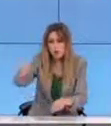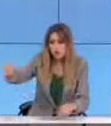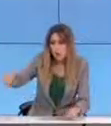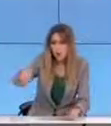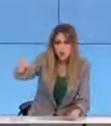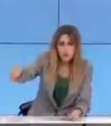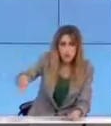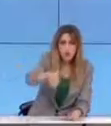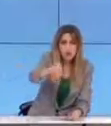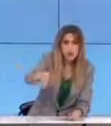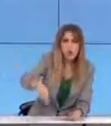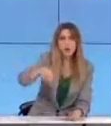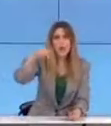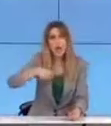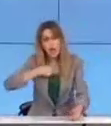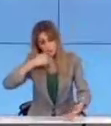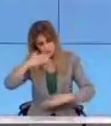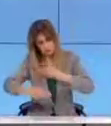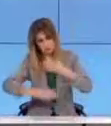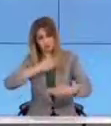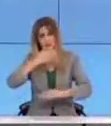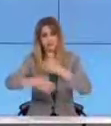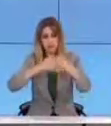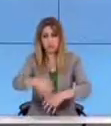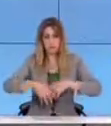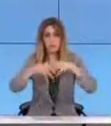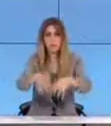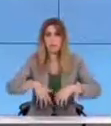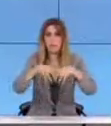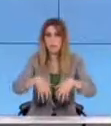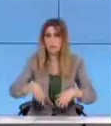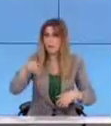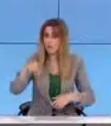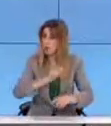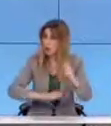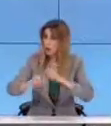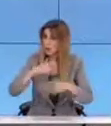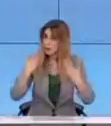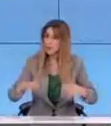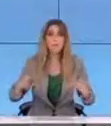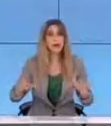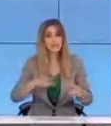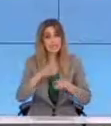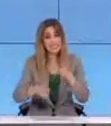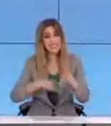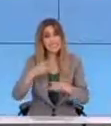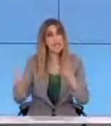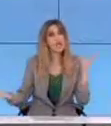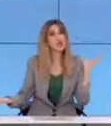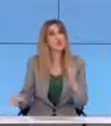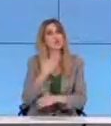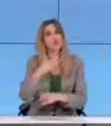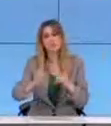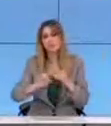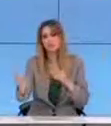και σιδηροδρομικής διασύνδεσης που αποτελεί ισχυρή βάση για την τουριστική ανάπτυξη. Προχωρά η νέα επενδυτική